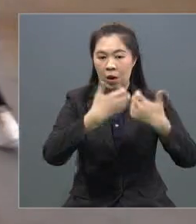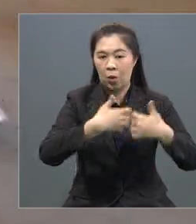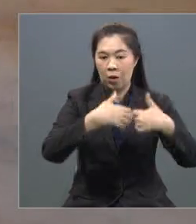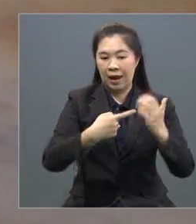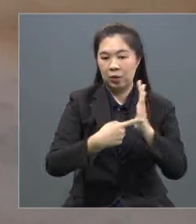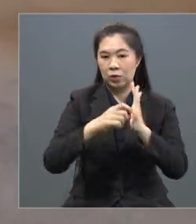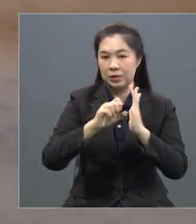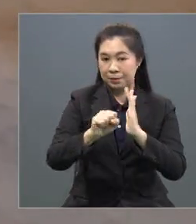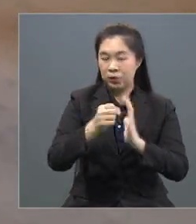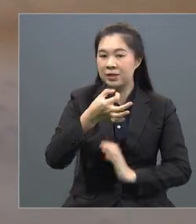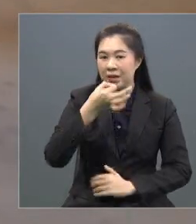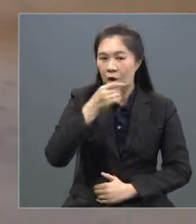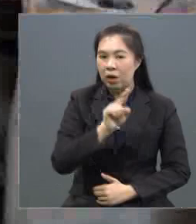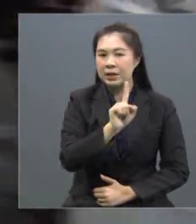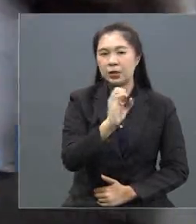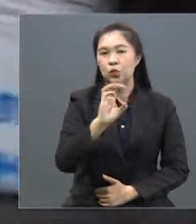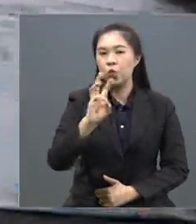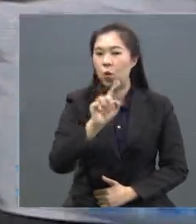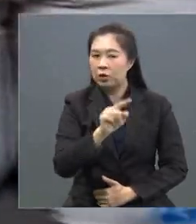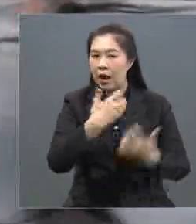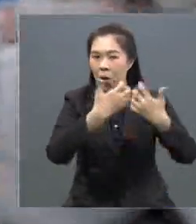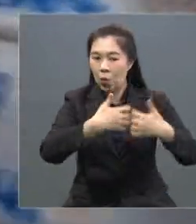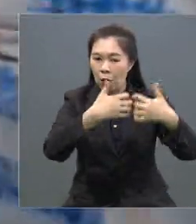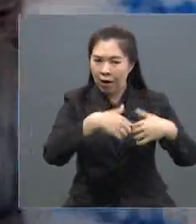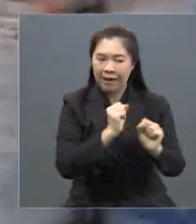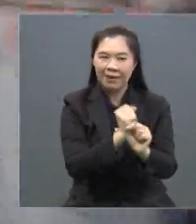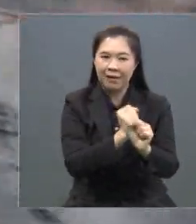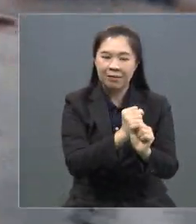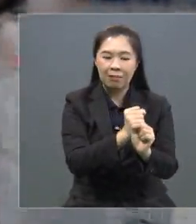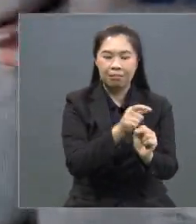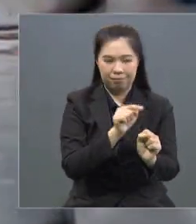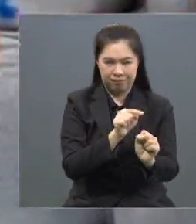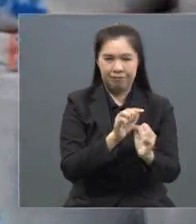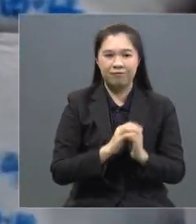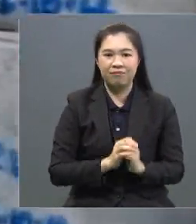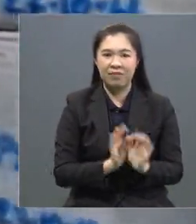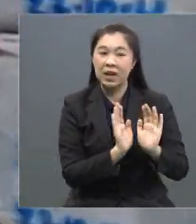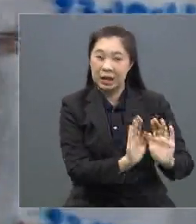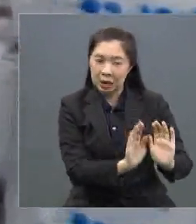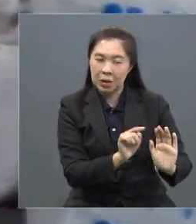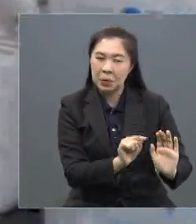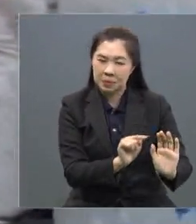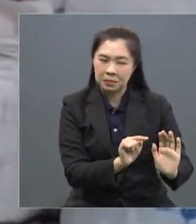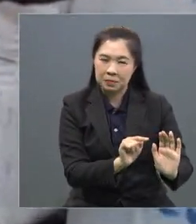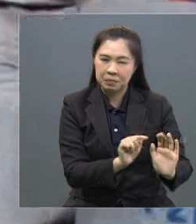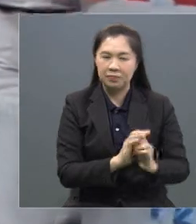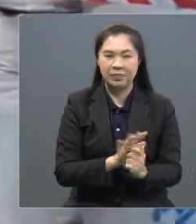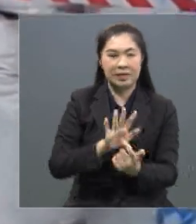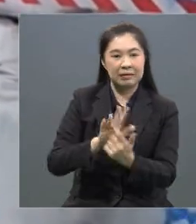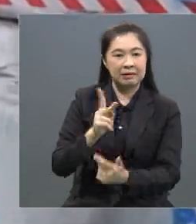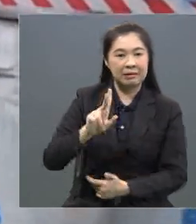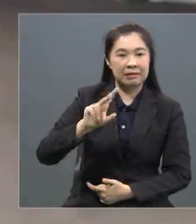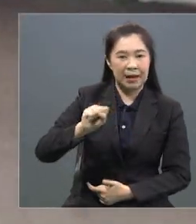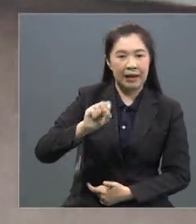สมุทรสาครค่ะ 106เนี่ยก็เกกับเรื่องของโรงงานซคอลูมิเนียมนั่นเองแต่ว่ามันจัดเก็บเกี่ยวกับเรื่องของแคดเมียมเนี่ยมันไม่